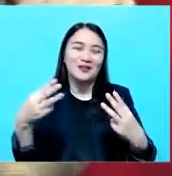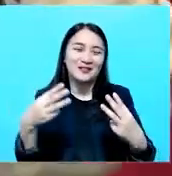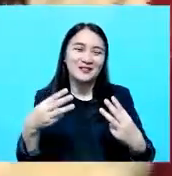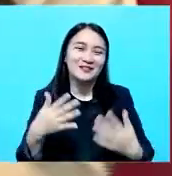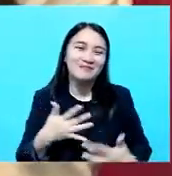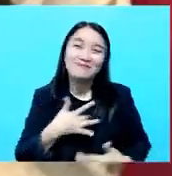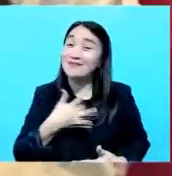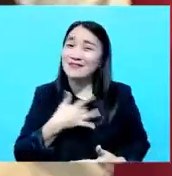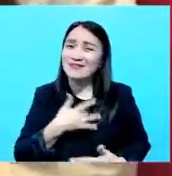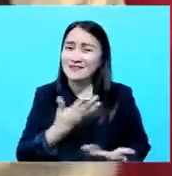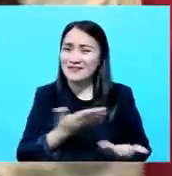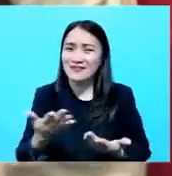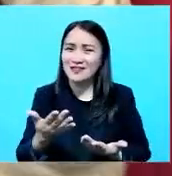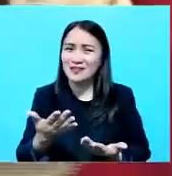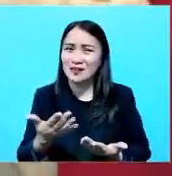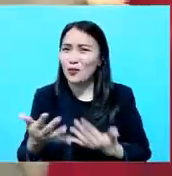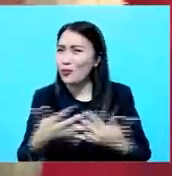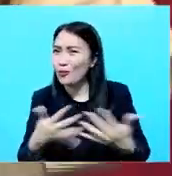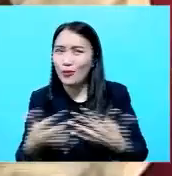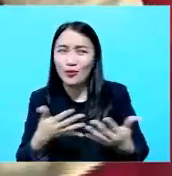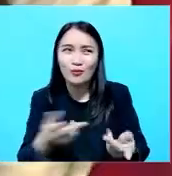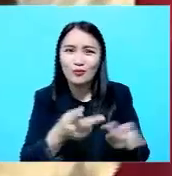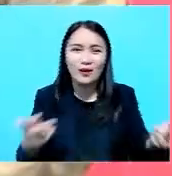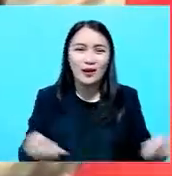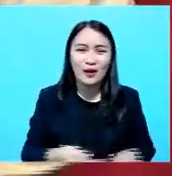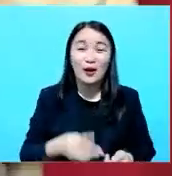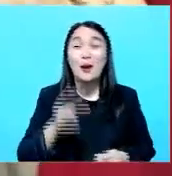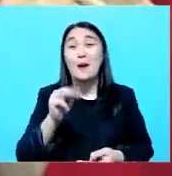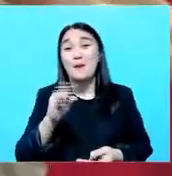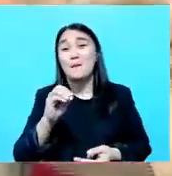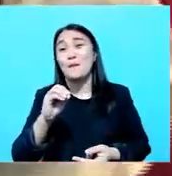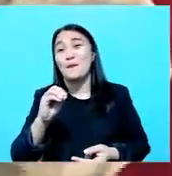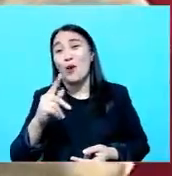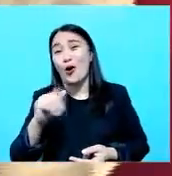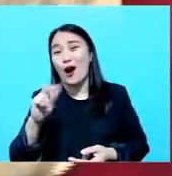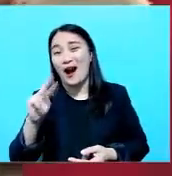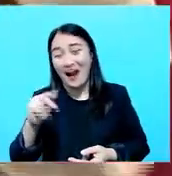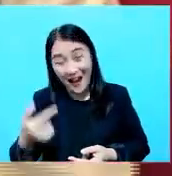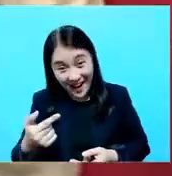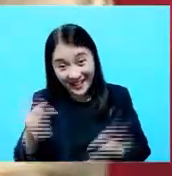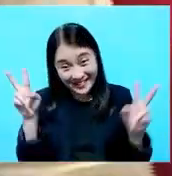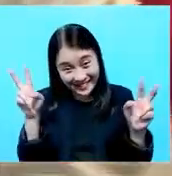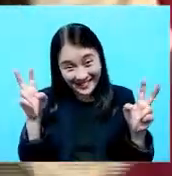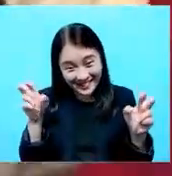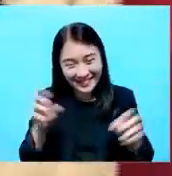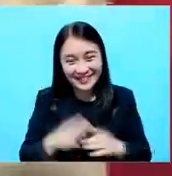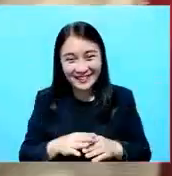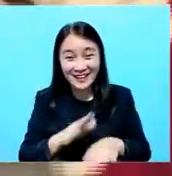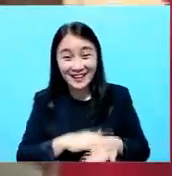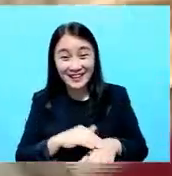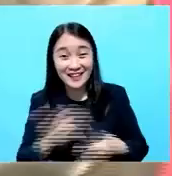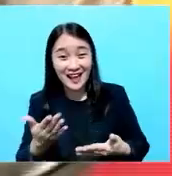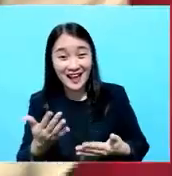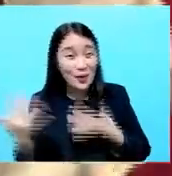kahit saan ako pumunta, Mokang na yung tawag sa akin. Hindi na Lovey, as in Mokang talaga. Tapos nung buong debut ko, dami nag-greet sa akin, happy birthday.